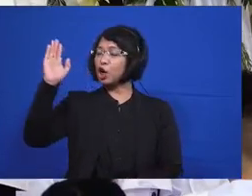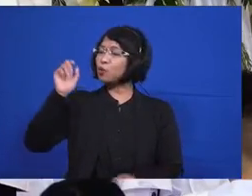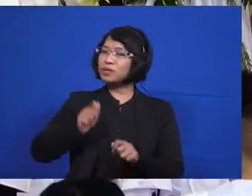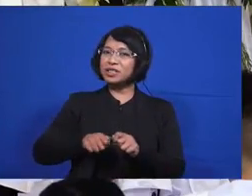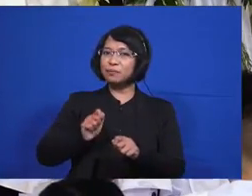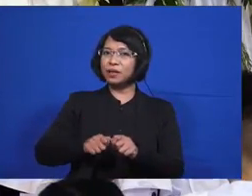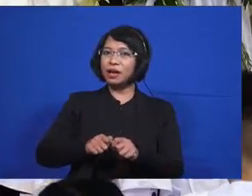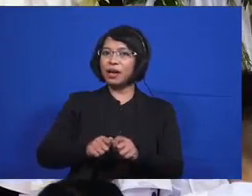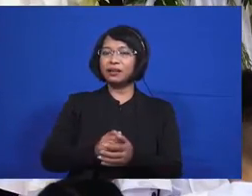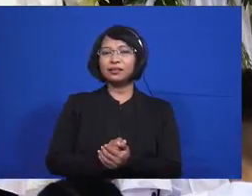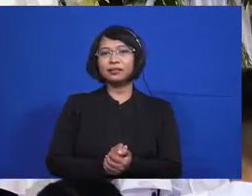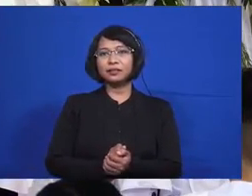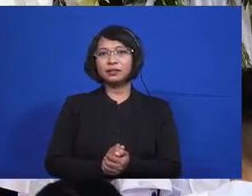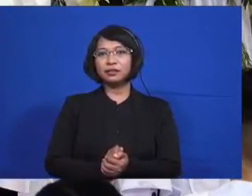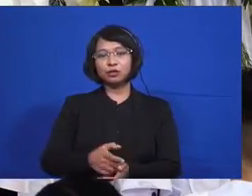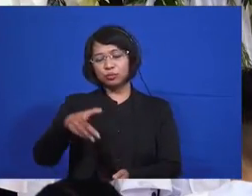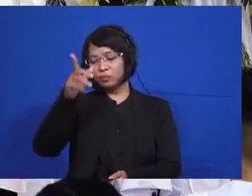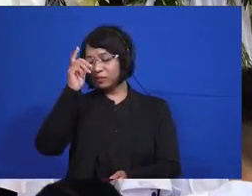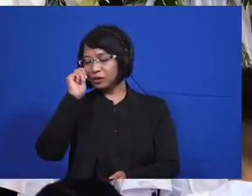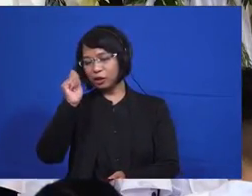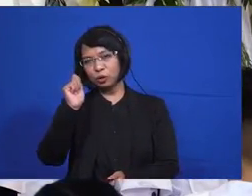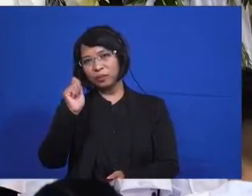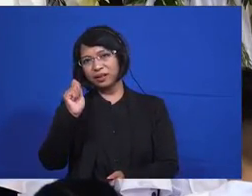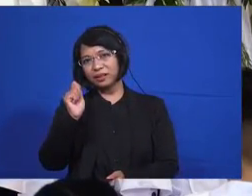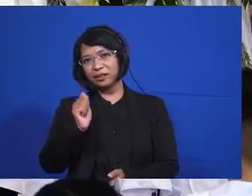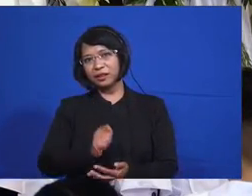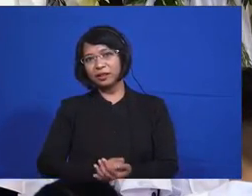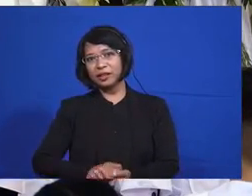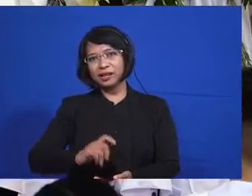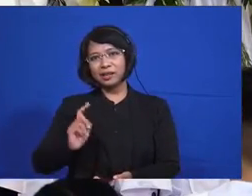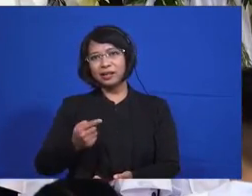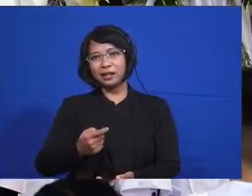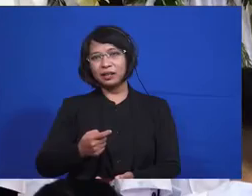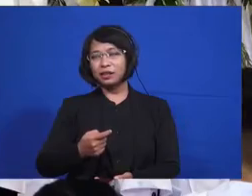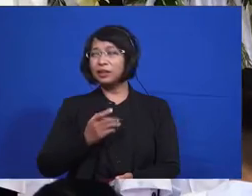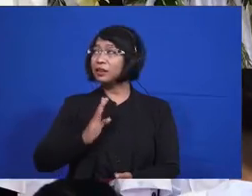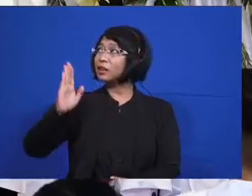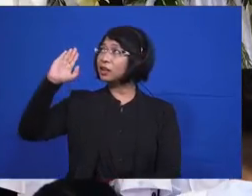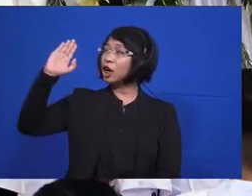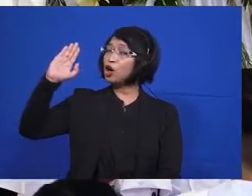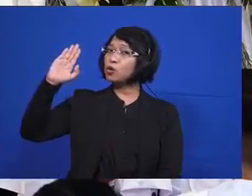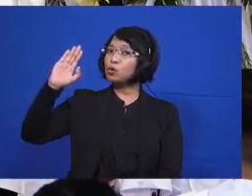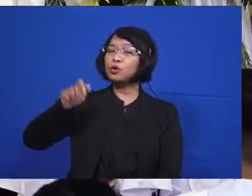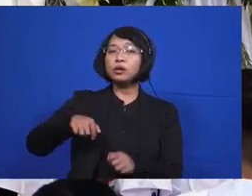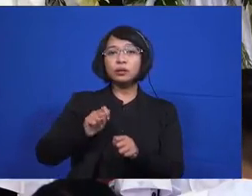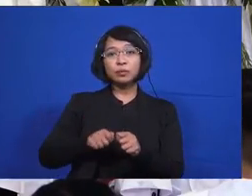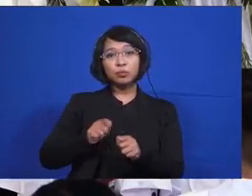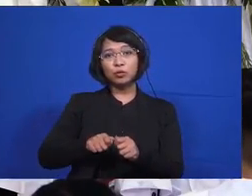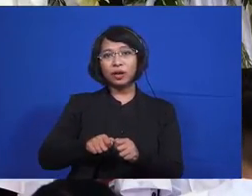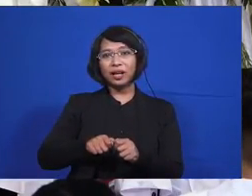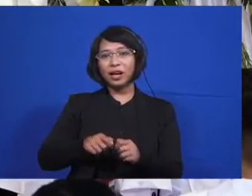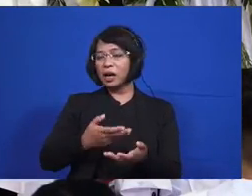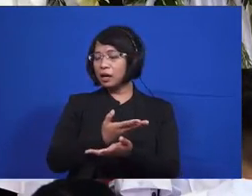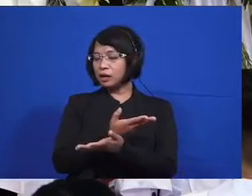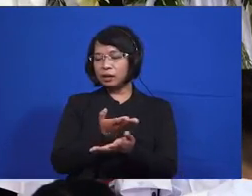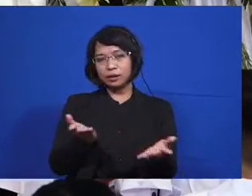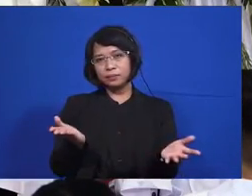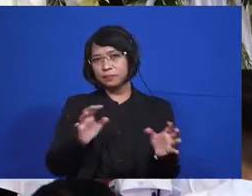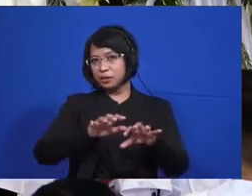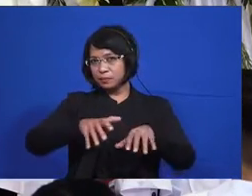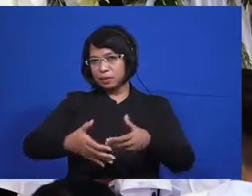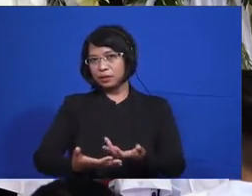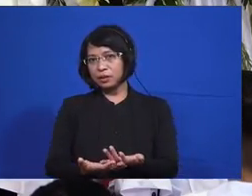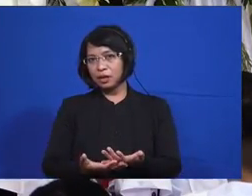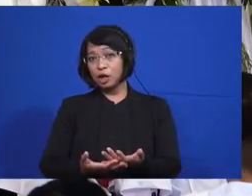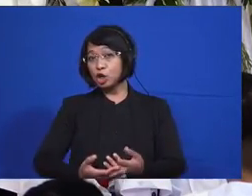dan pembagi martabat terhormat. Daripada mulah berasal alam semesta. Oleh